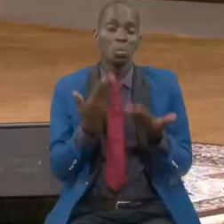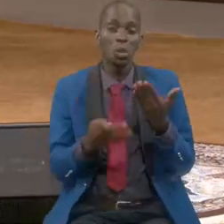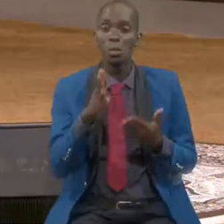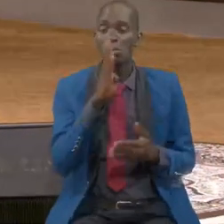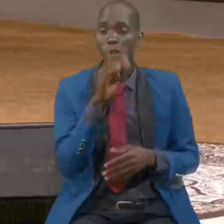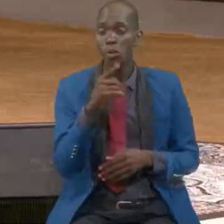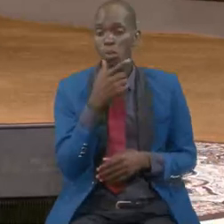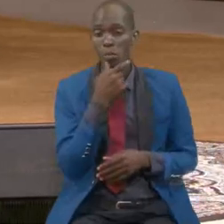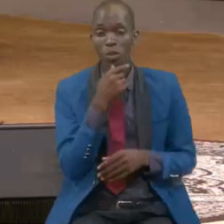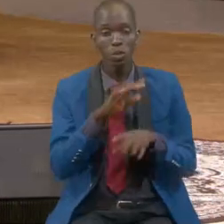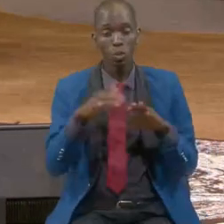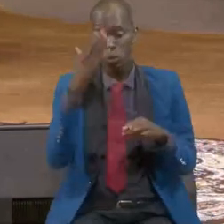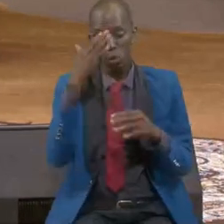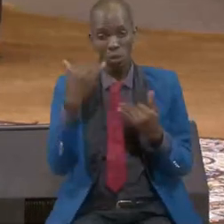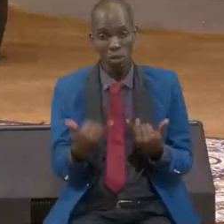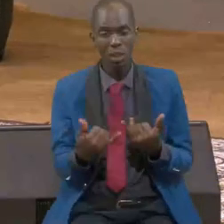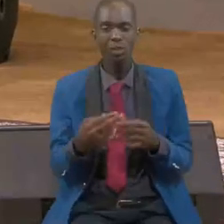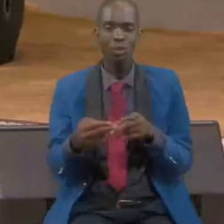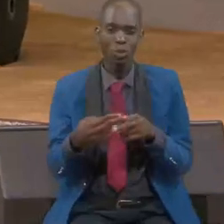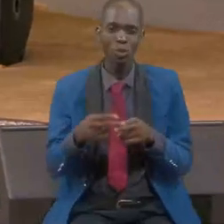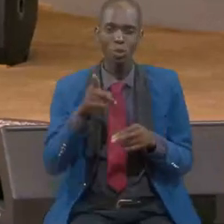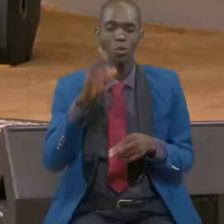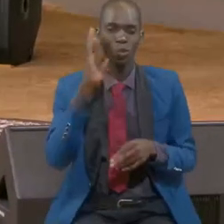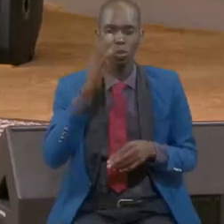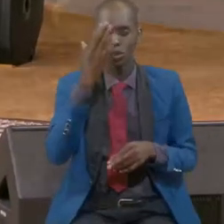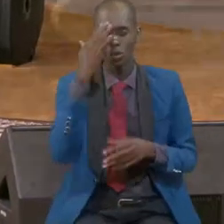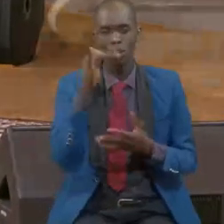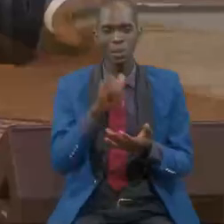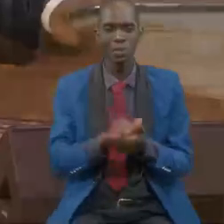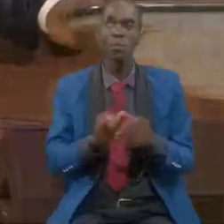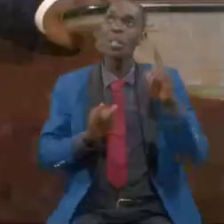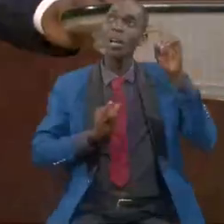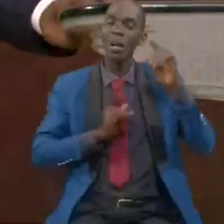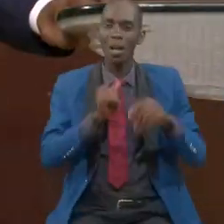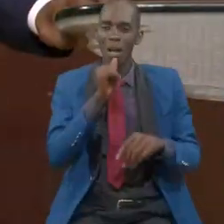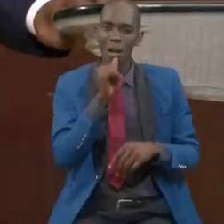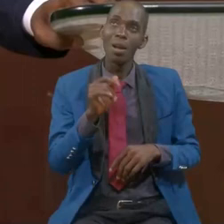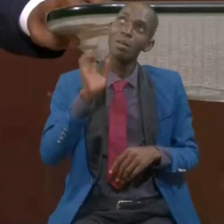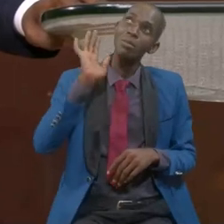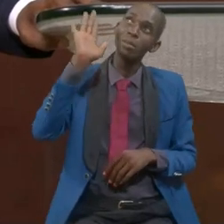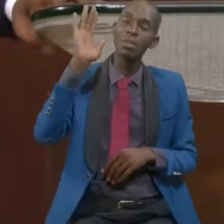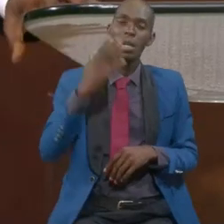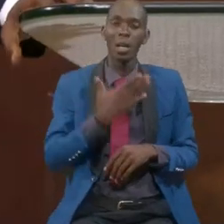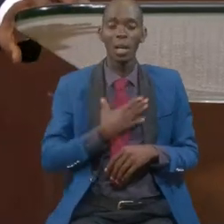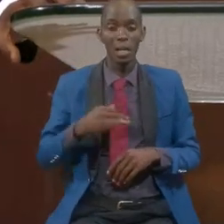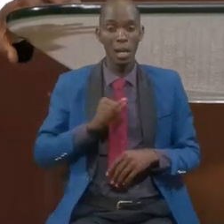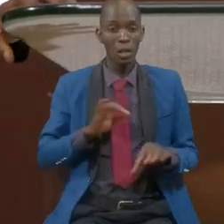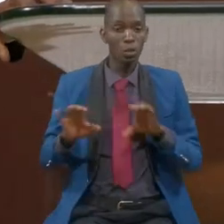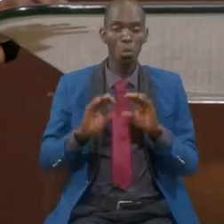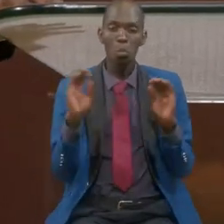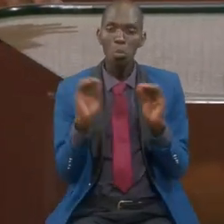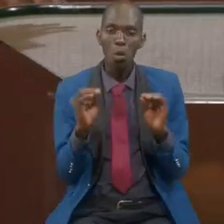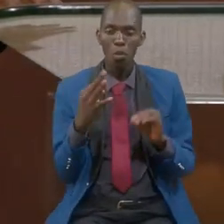vous ne savez pas maintenant, finalement, vous allez savoir que je suis, que je le suis. Je ne fais rien par moi,